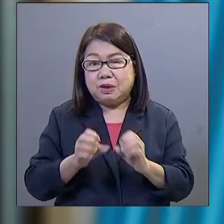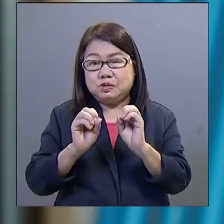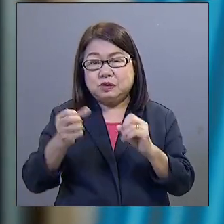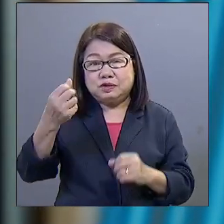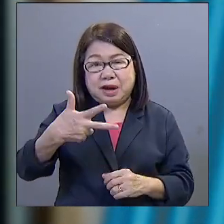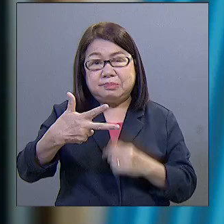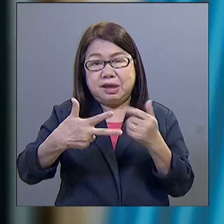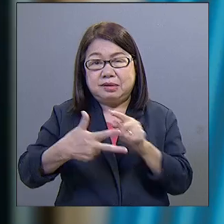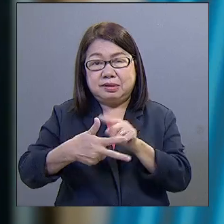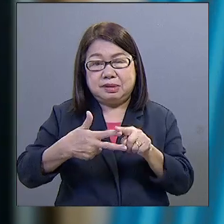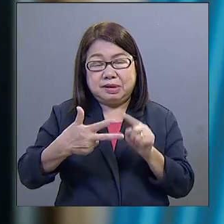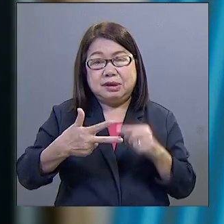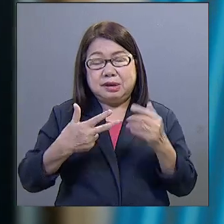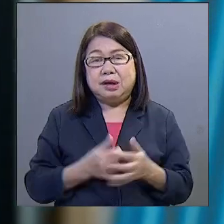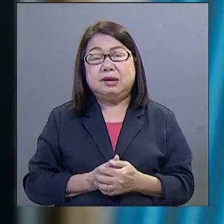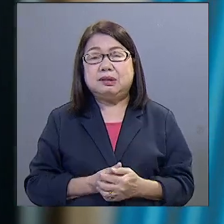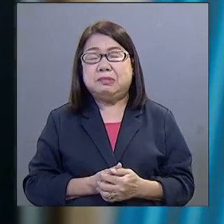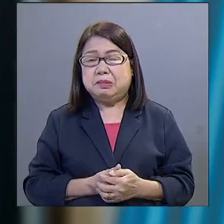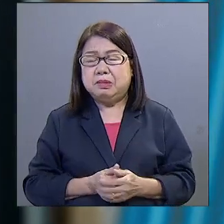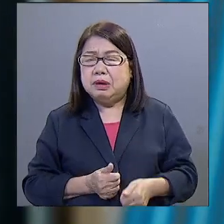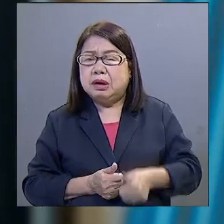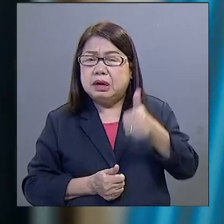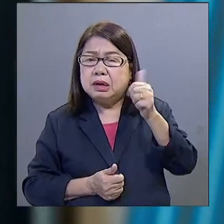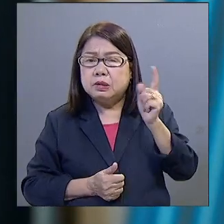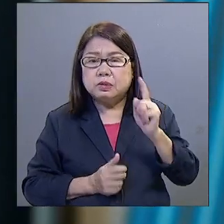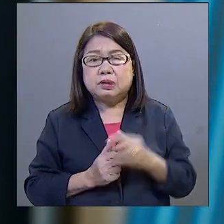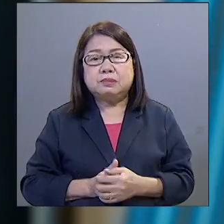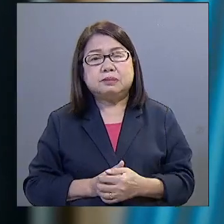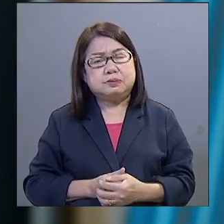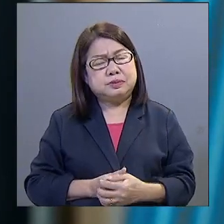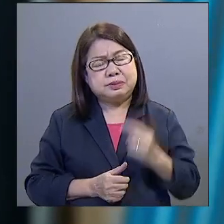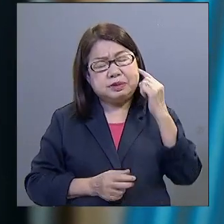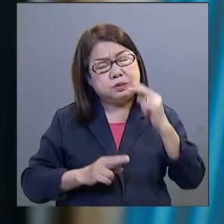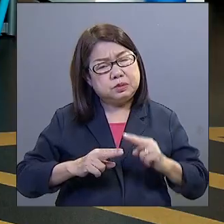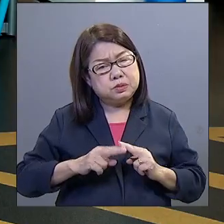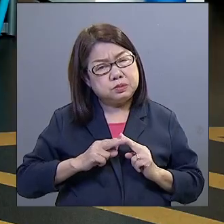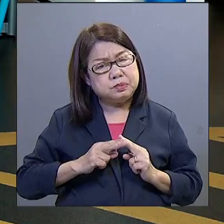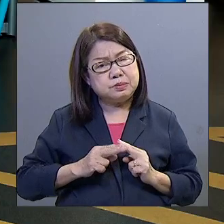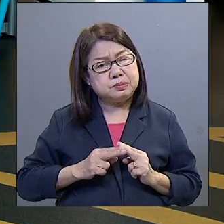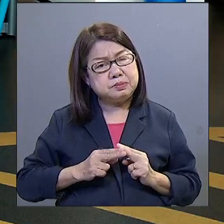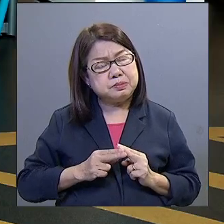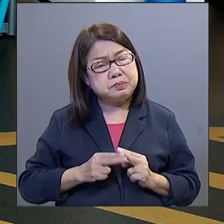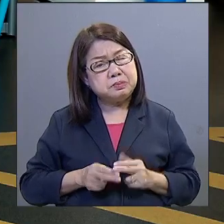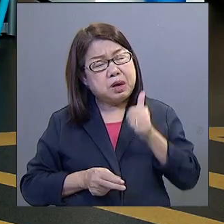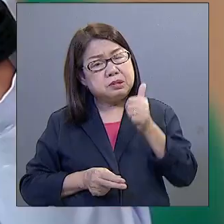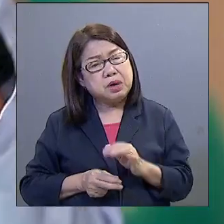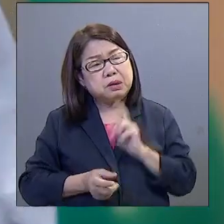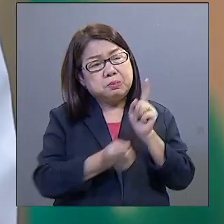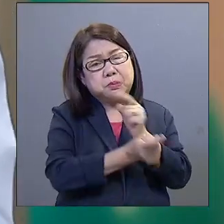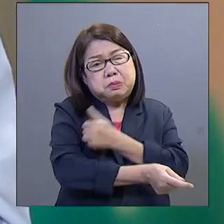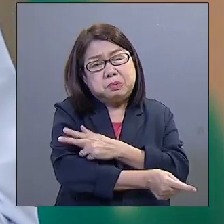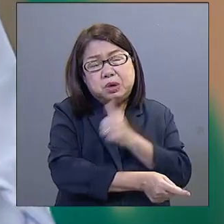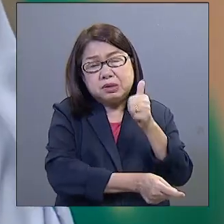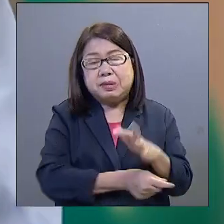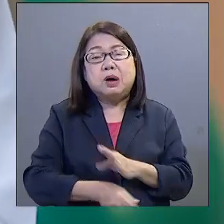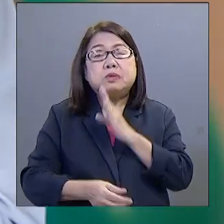ล้วผลออกมามากน้อยแค่ไหนที่เราจะประเมินว่าต้องมาพบนักกายภาพ เลยใน3ท่านี้นะคะถ้าเกิดทำไม่ได้เล